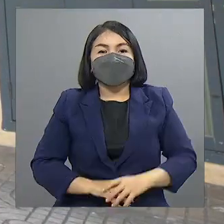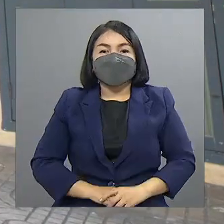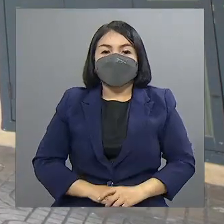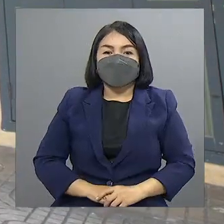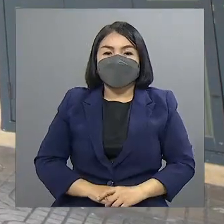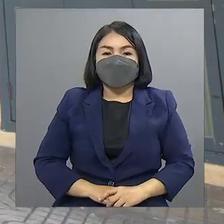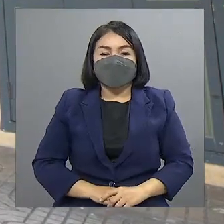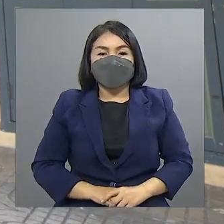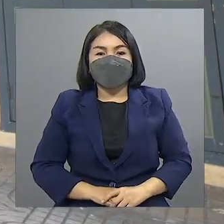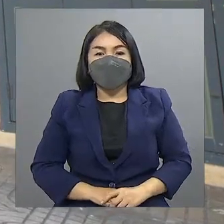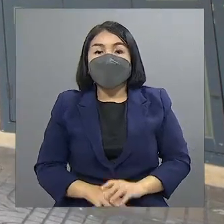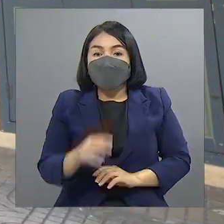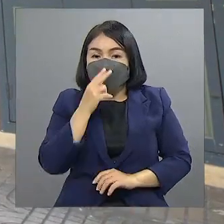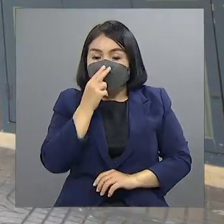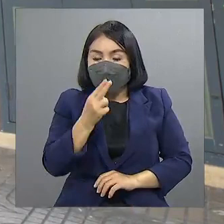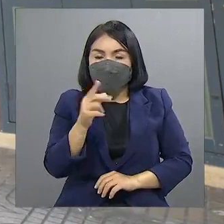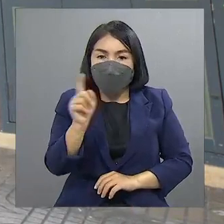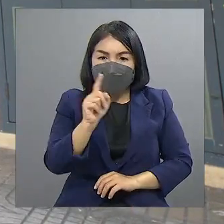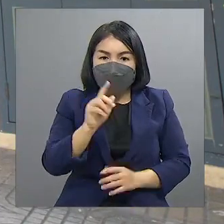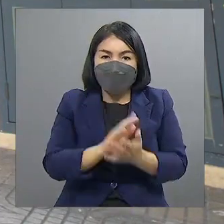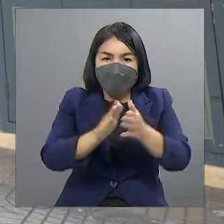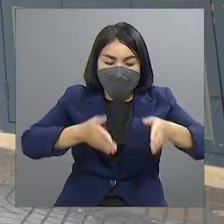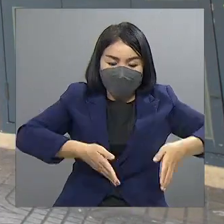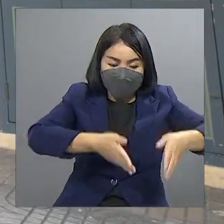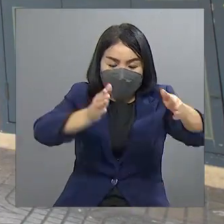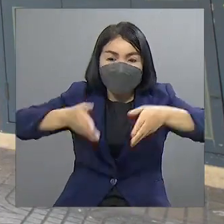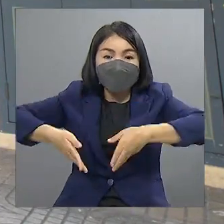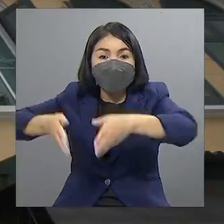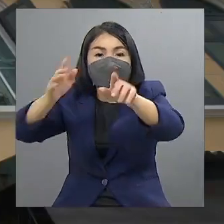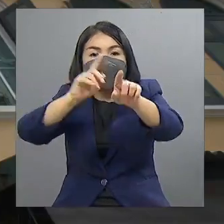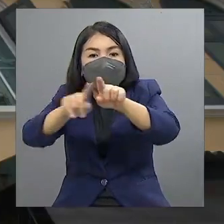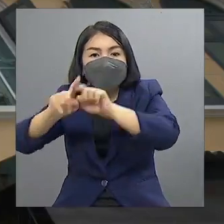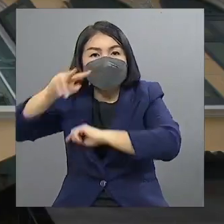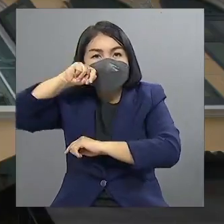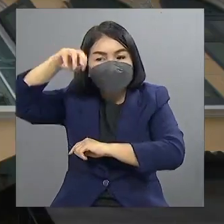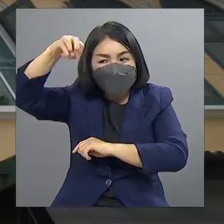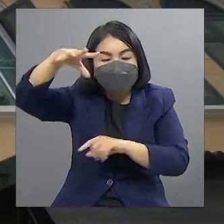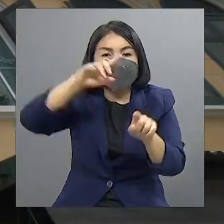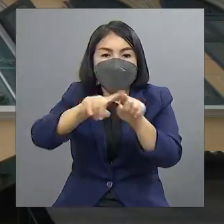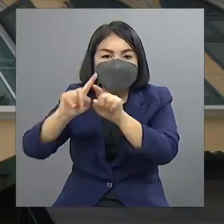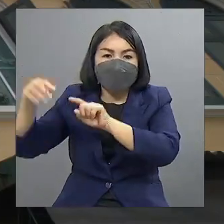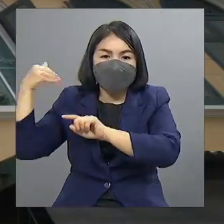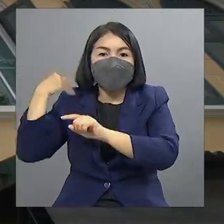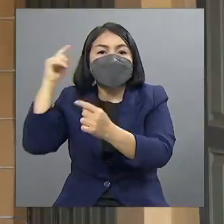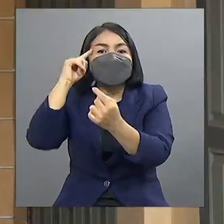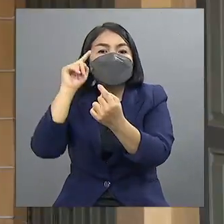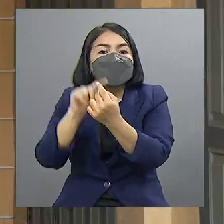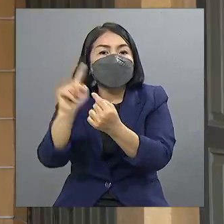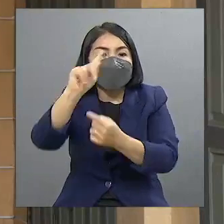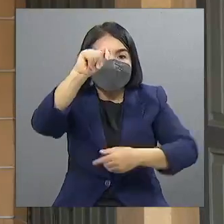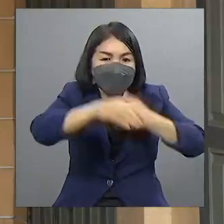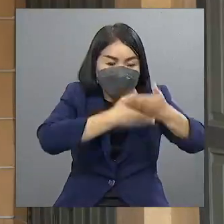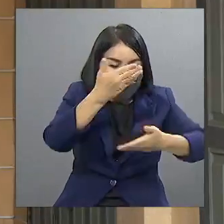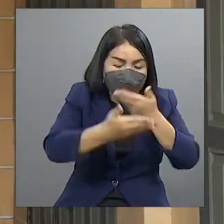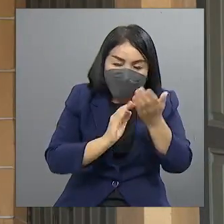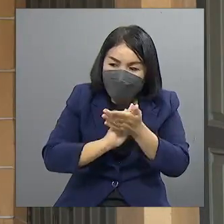จะสังเกตได้ว่ามีการตัดถนนหนทางและเกิดสาธารณูปโภคต่างๆมีจุดประสงค์ก็เพื่อปรับปรุงตลาดให้มีความเรียบร้อยสะอ